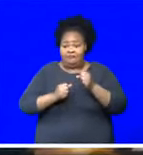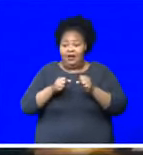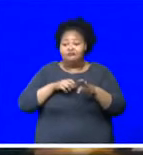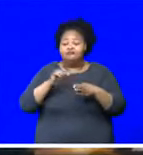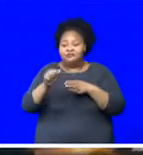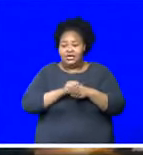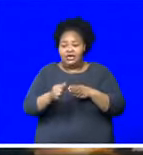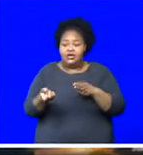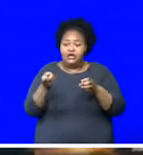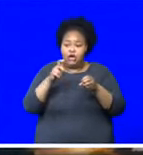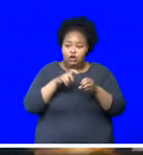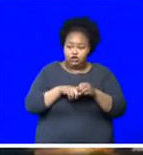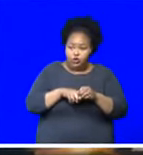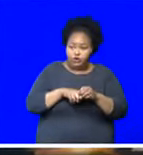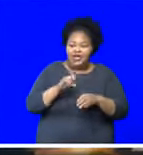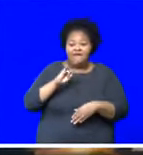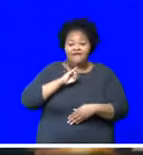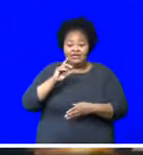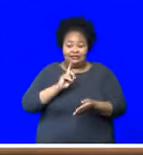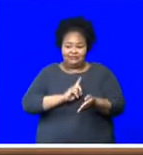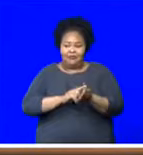nkundla njengoba le nayo inkundla lensha.